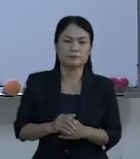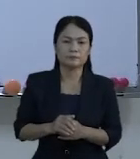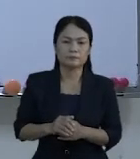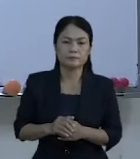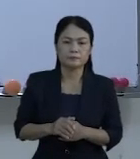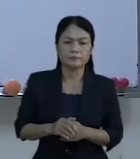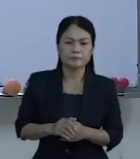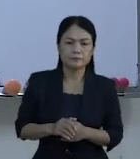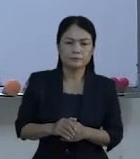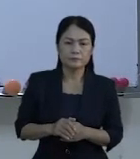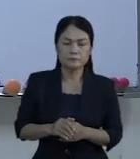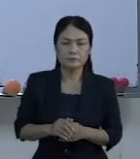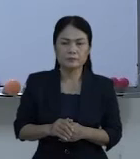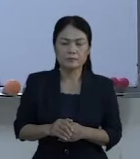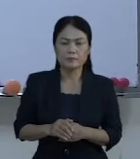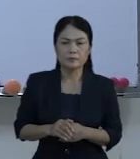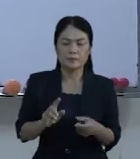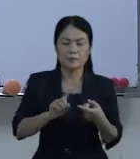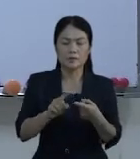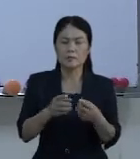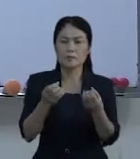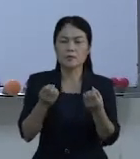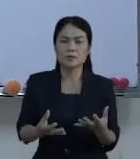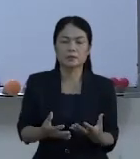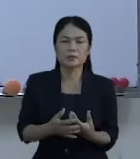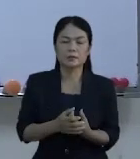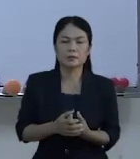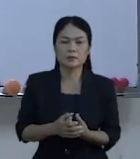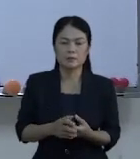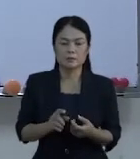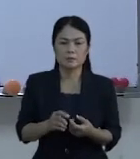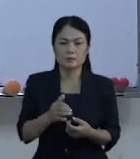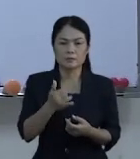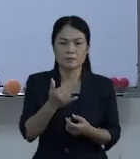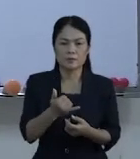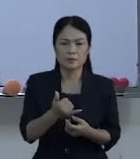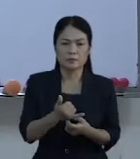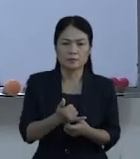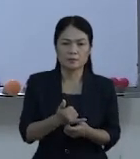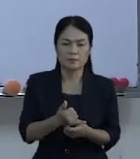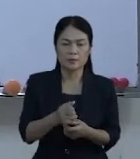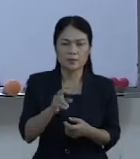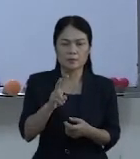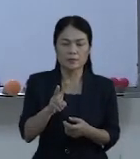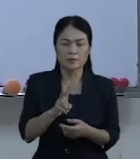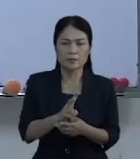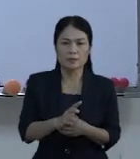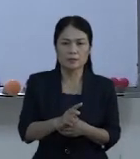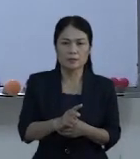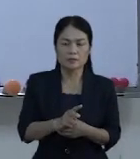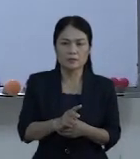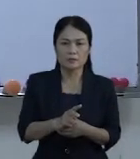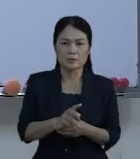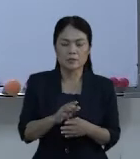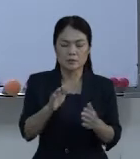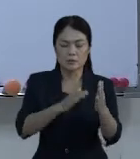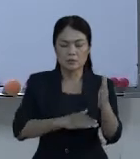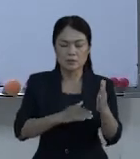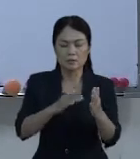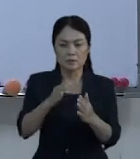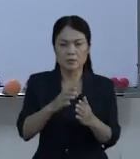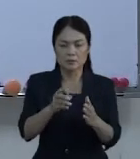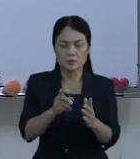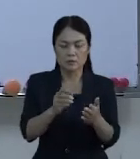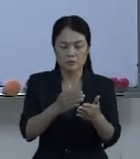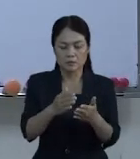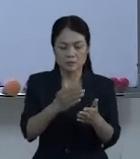là còn nãy chống với lệ bằng mảng khốt bà bằng muối miền lệ pi pi chọi lái cứ trong bằng